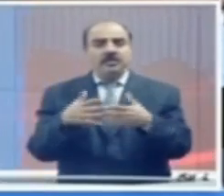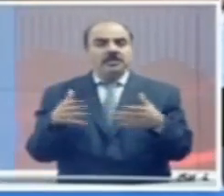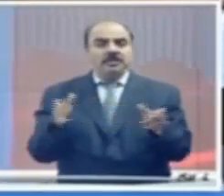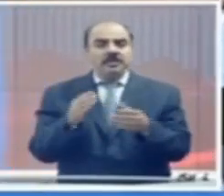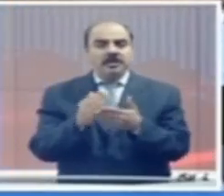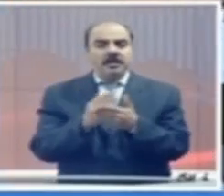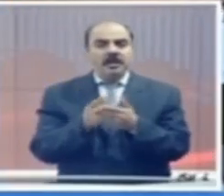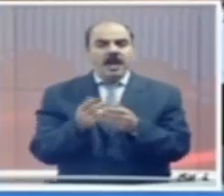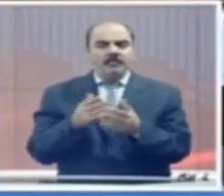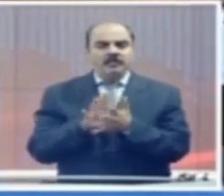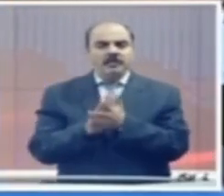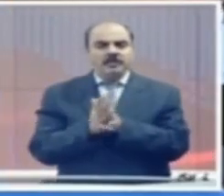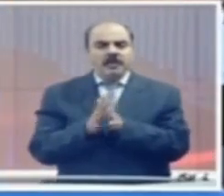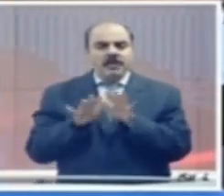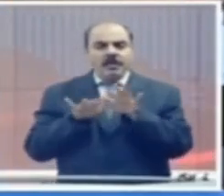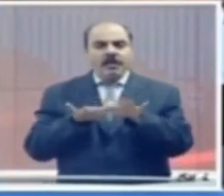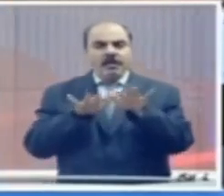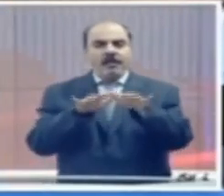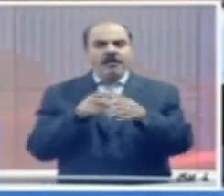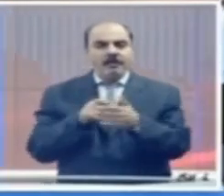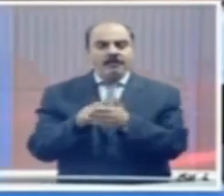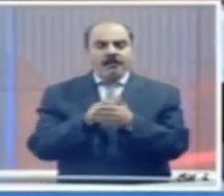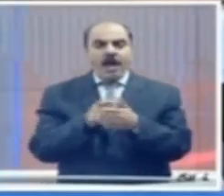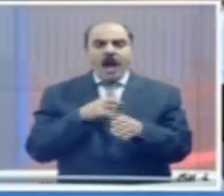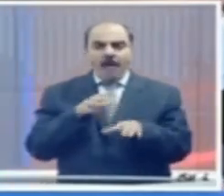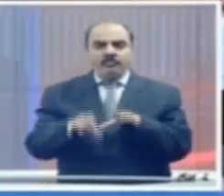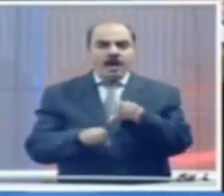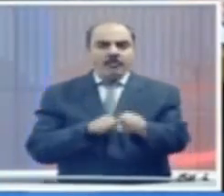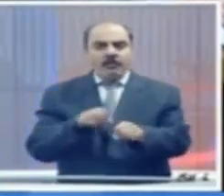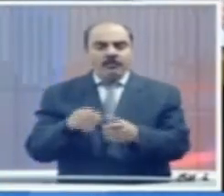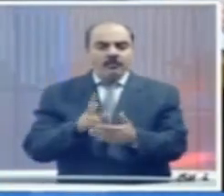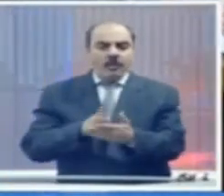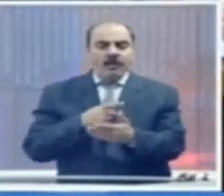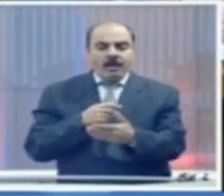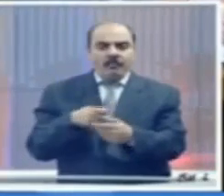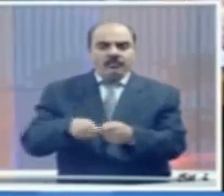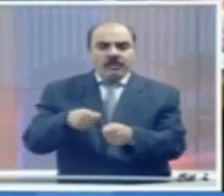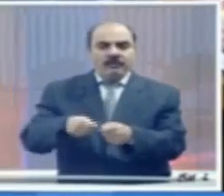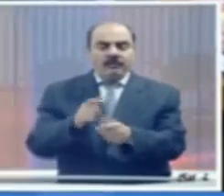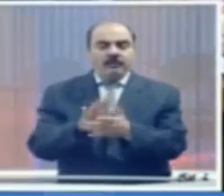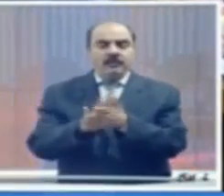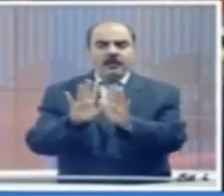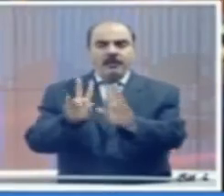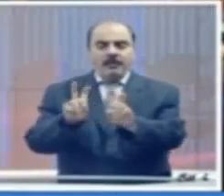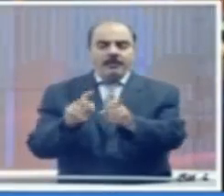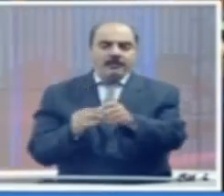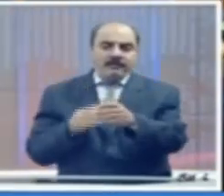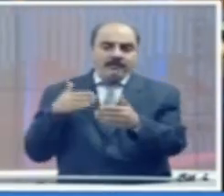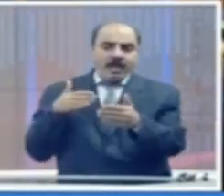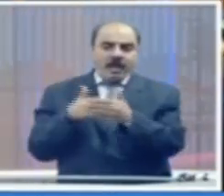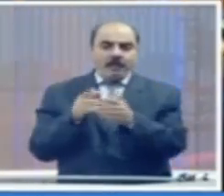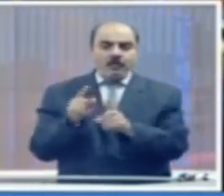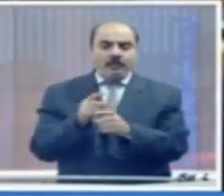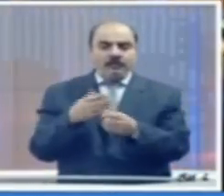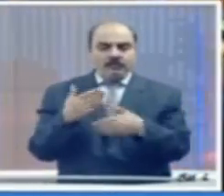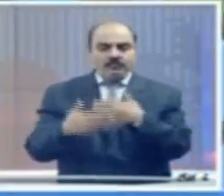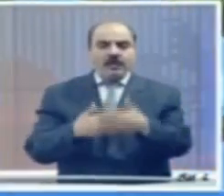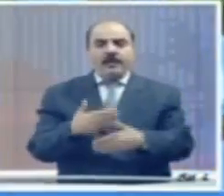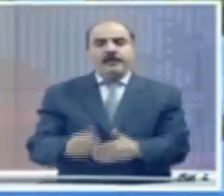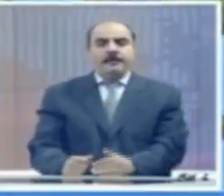من المواطنين الذين تزاحموا على الوحدات الإدارية المخصصة لاستقبال طلبات التصالح في الأيام